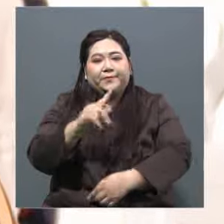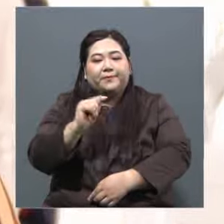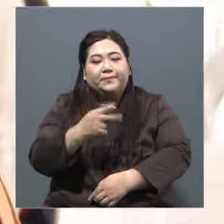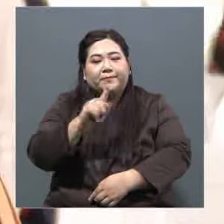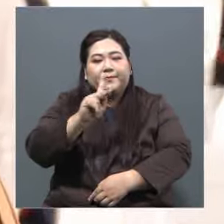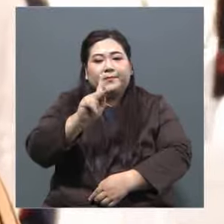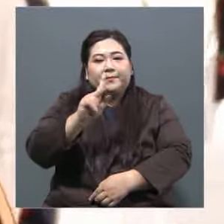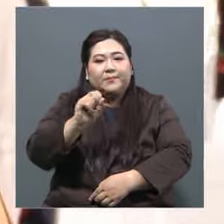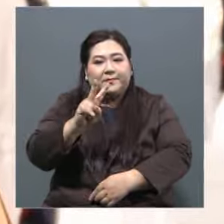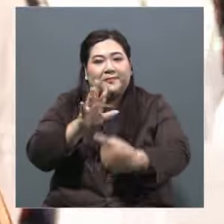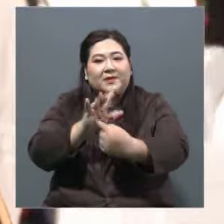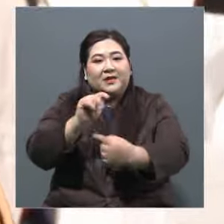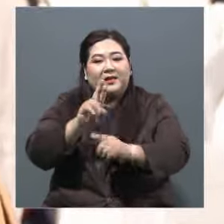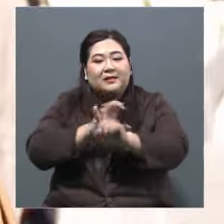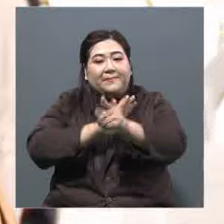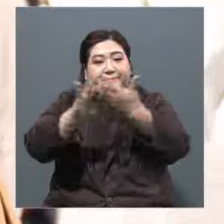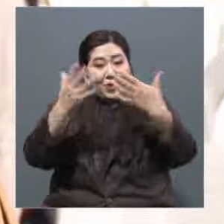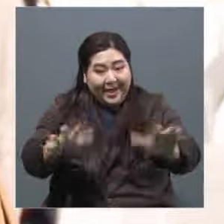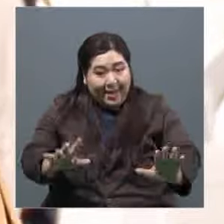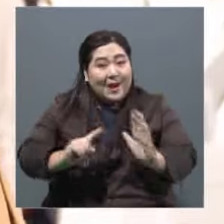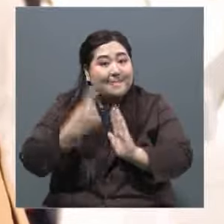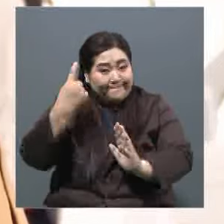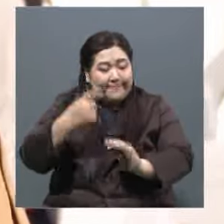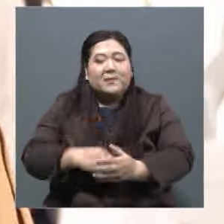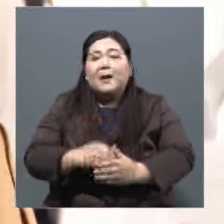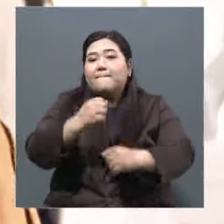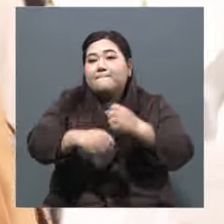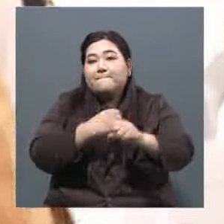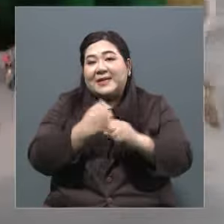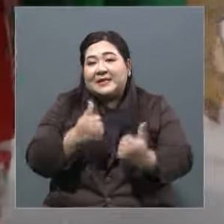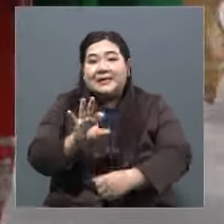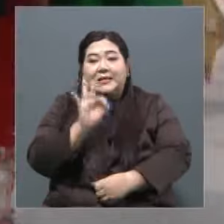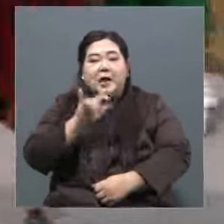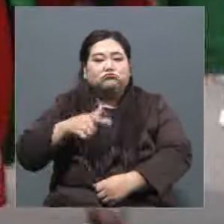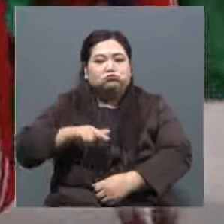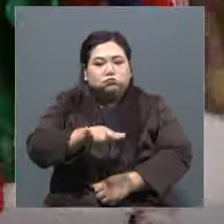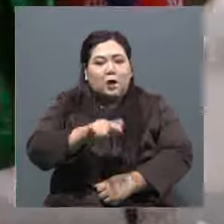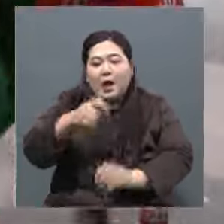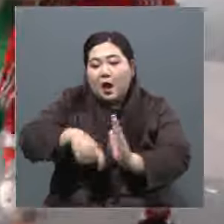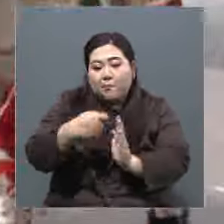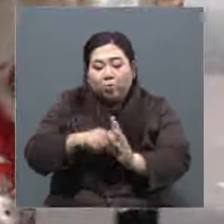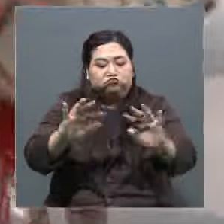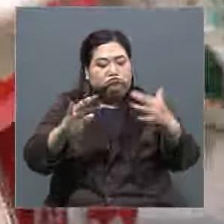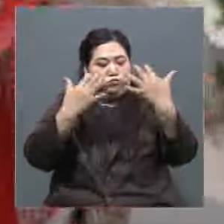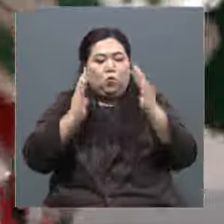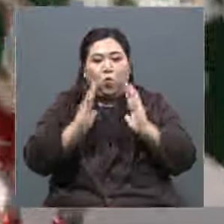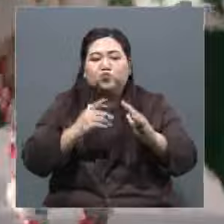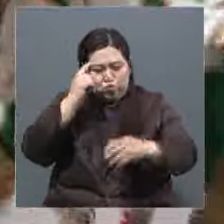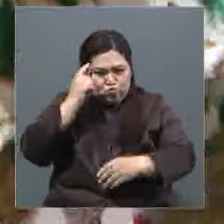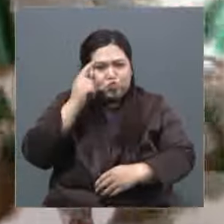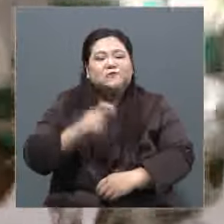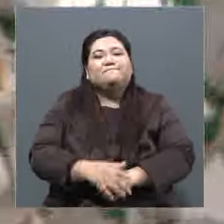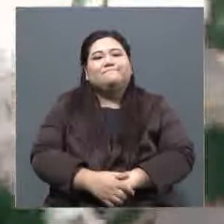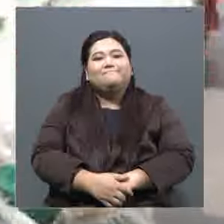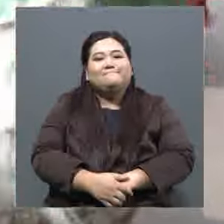ปีนี้ที่เรียนไปว่าใช้ตุ๊กๆเพราะว่าเป็นซอตพาวเวอร์ไทยที่จะดึงดูดความสนใจของนักท่องเที่ยวได้แล้วก็ได้รับผลตอบรับเป็นอย่างดีค่ะ